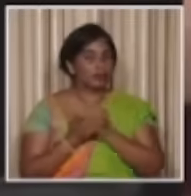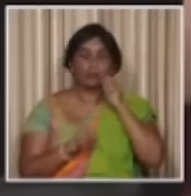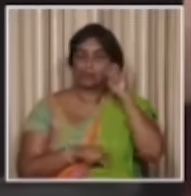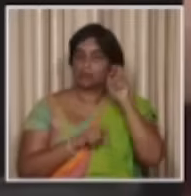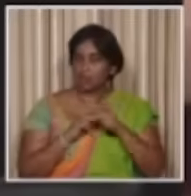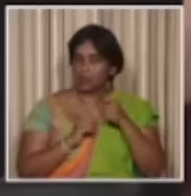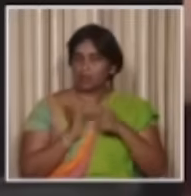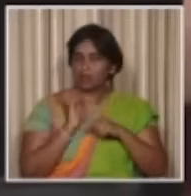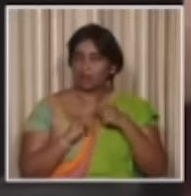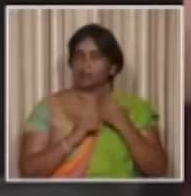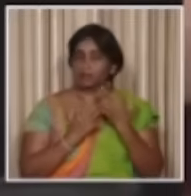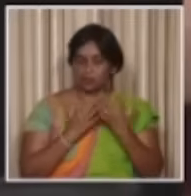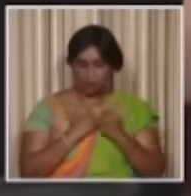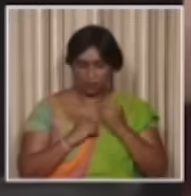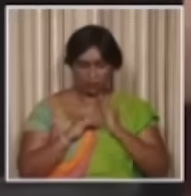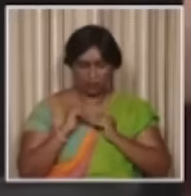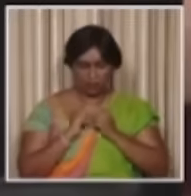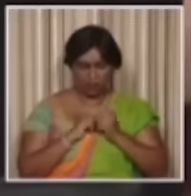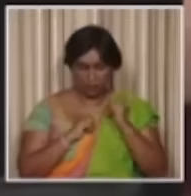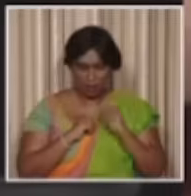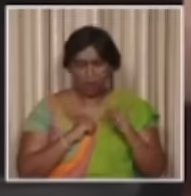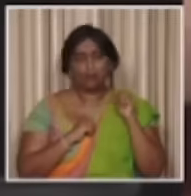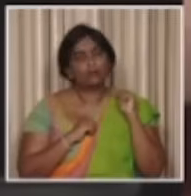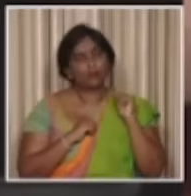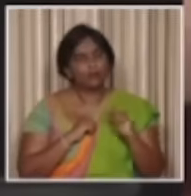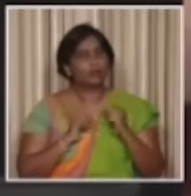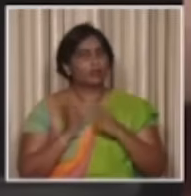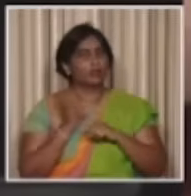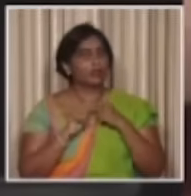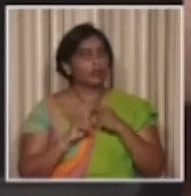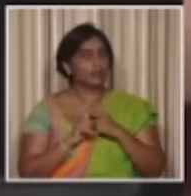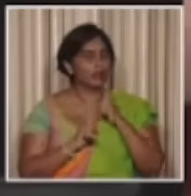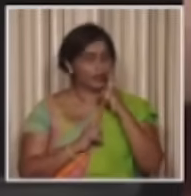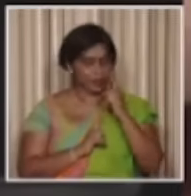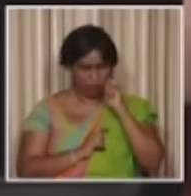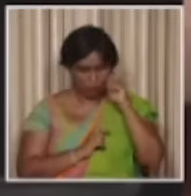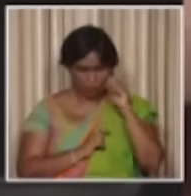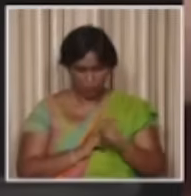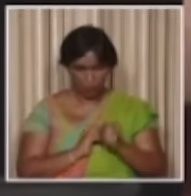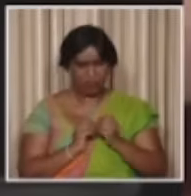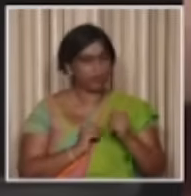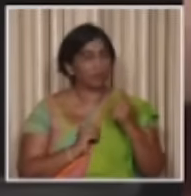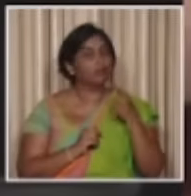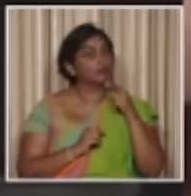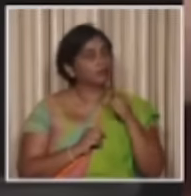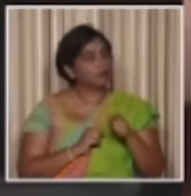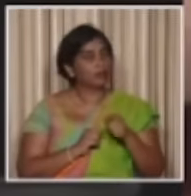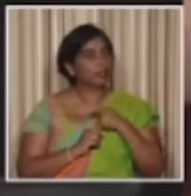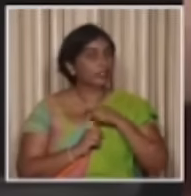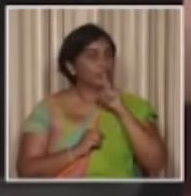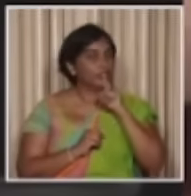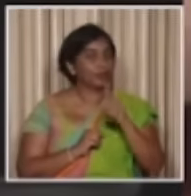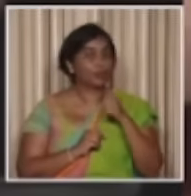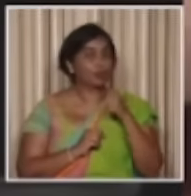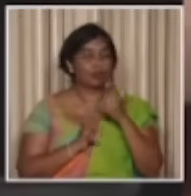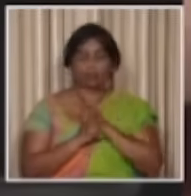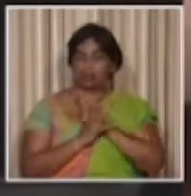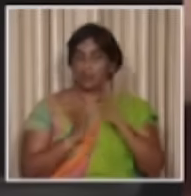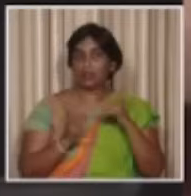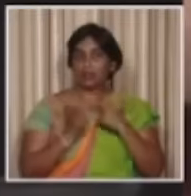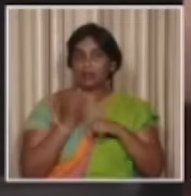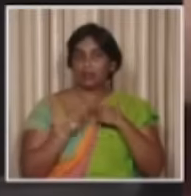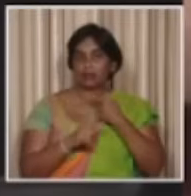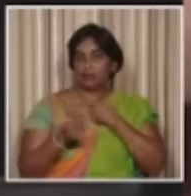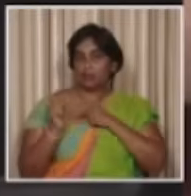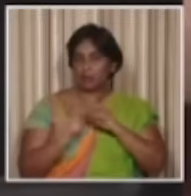janathawagen badu ay karaganna kramayak ona nan mettera badu bare eka pudgalaya bawata wetenne ne meka ara man kiyawage toru moru tika badu